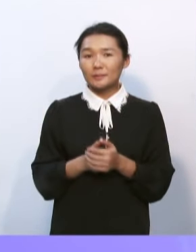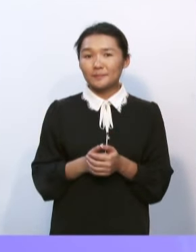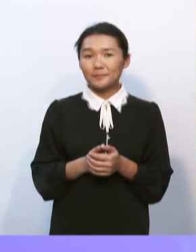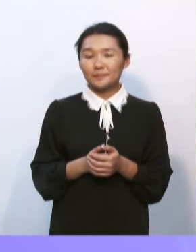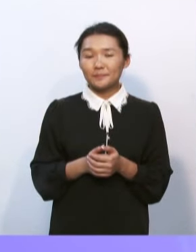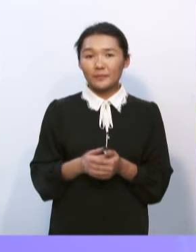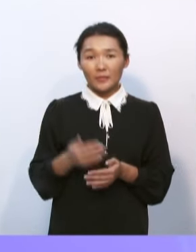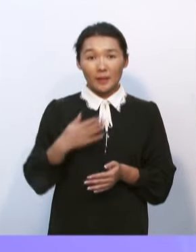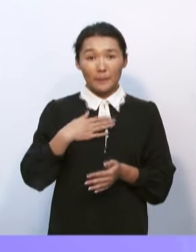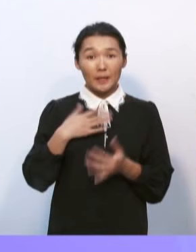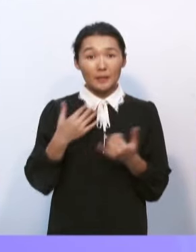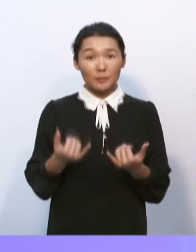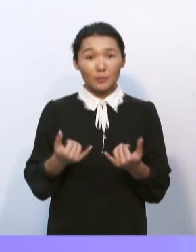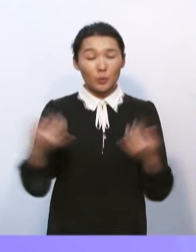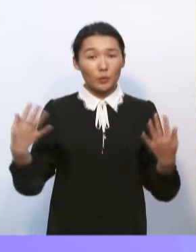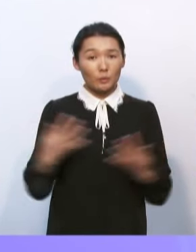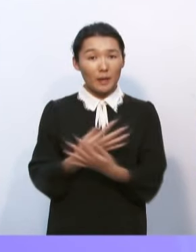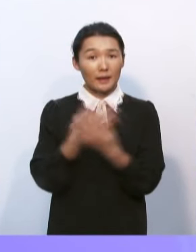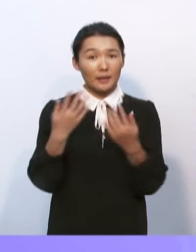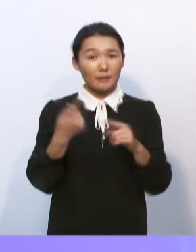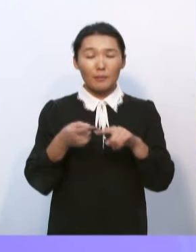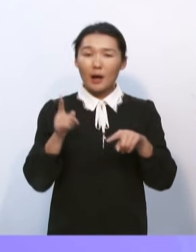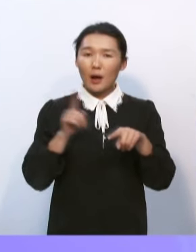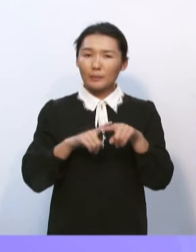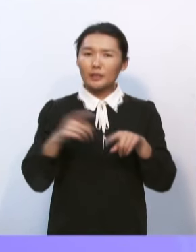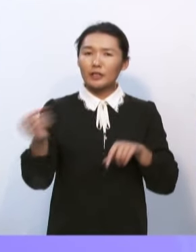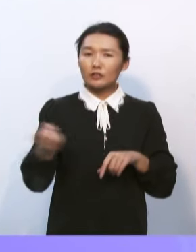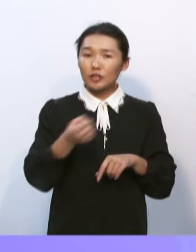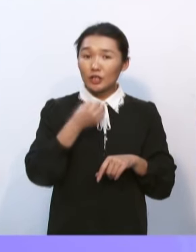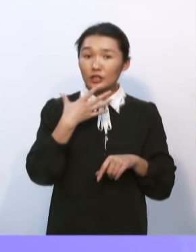Менин бүгүн маанайым абдан жакшы.